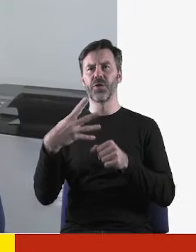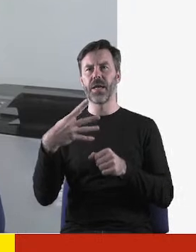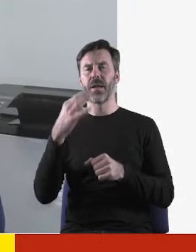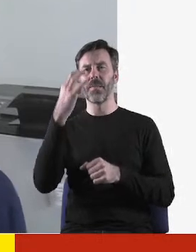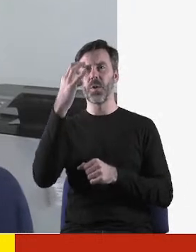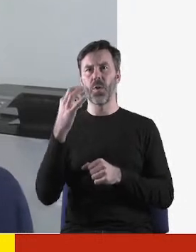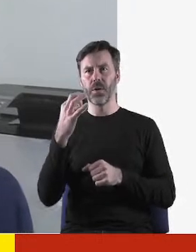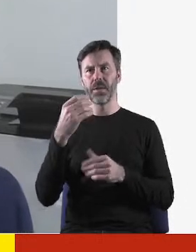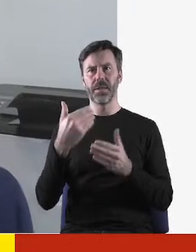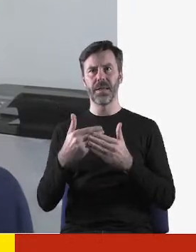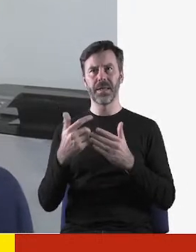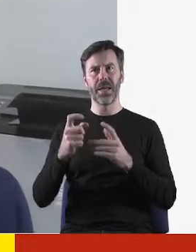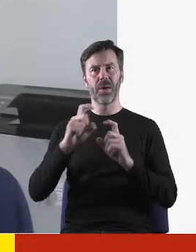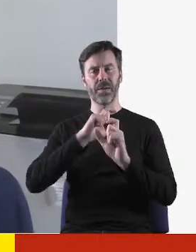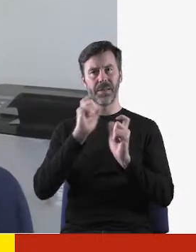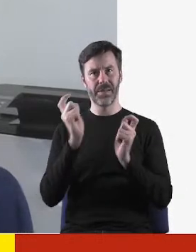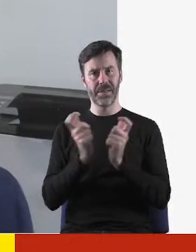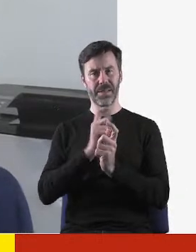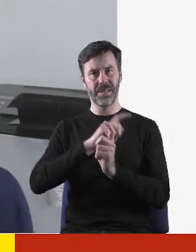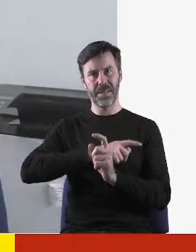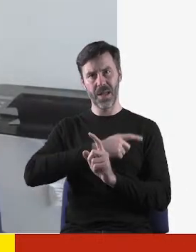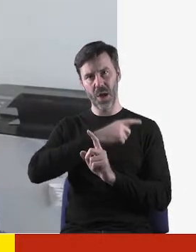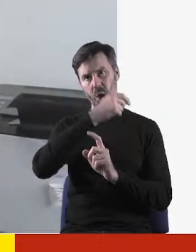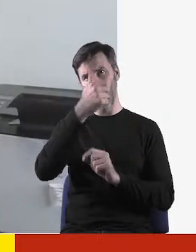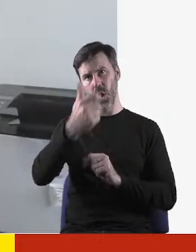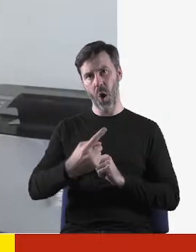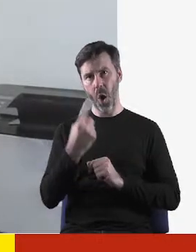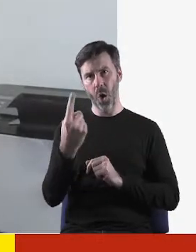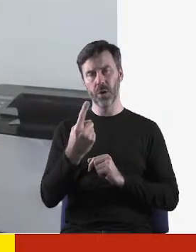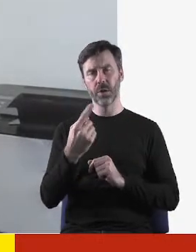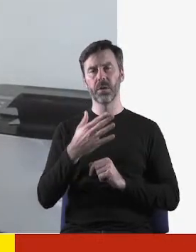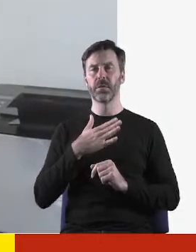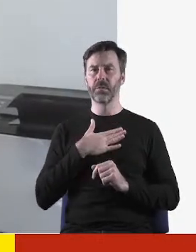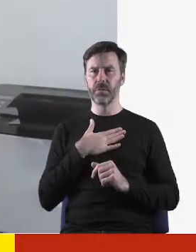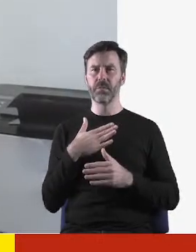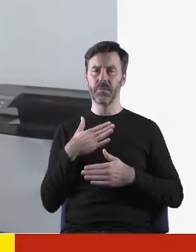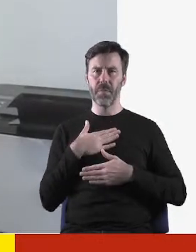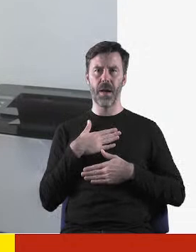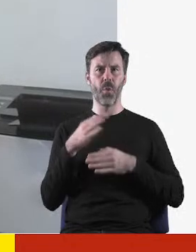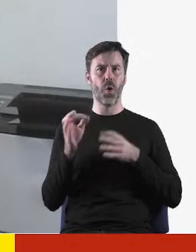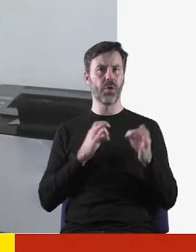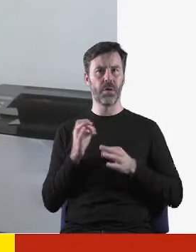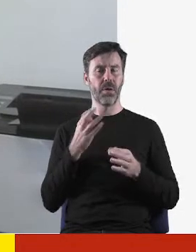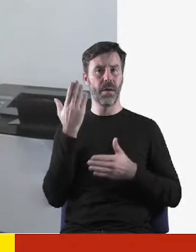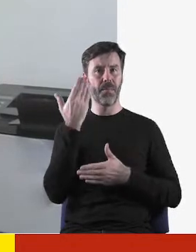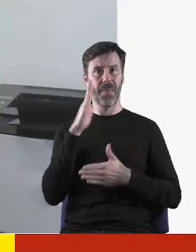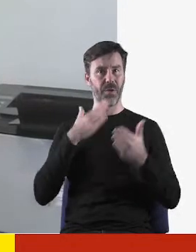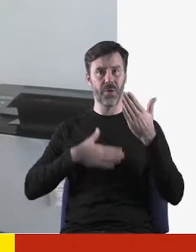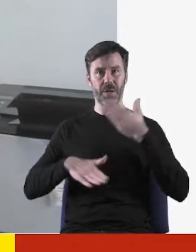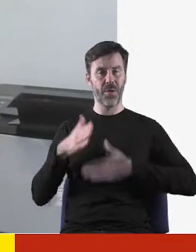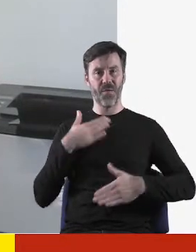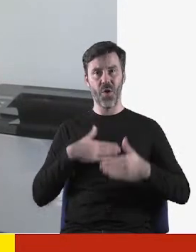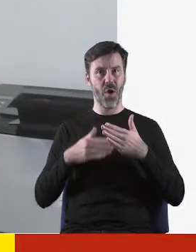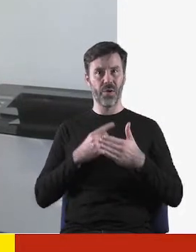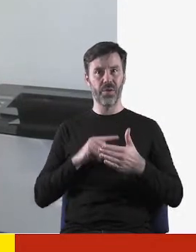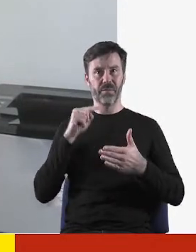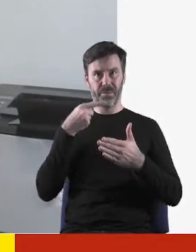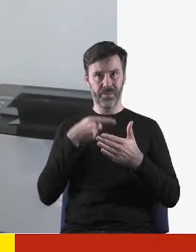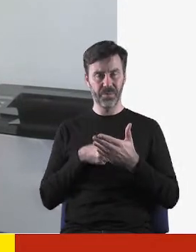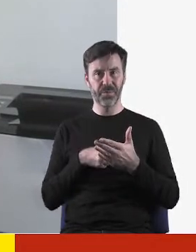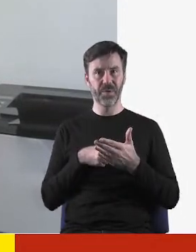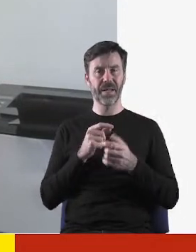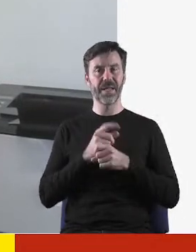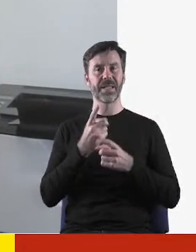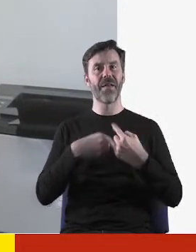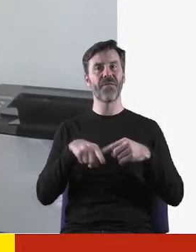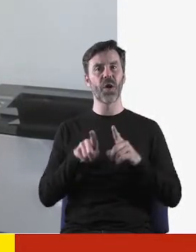skali całego roku powstały nam takie oszczędności. Ja osobiście bardzo się cieszę, że akurat w tej pozycji wykonanie